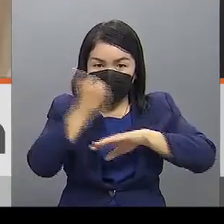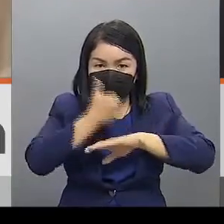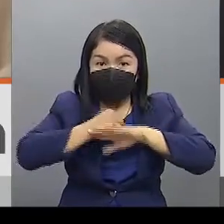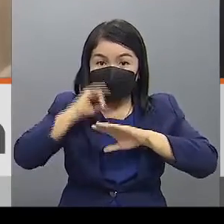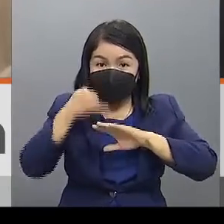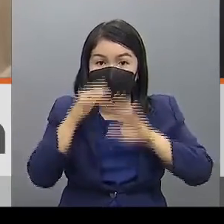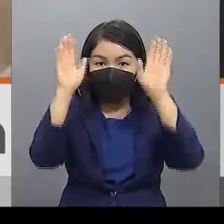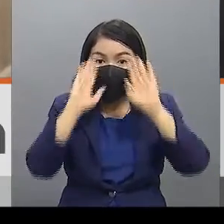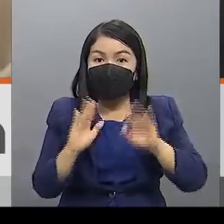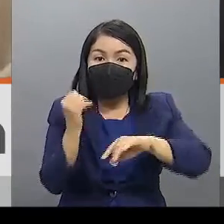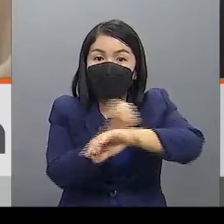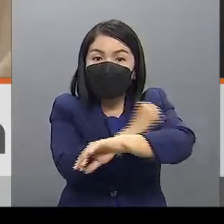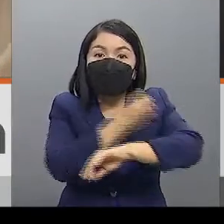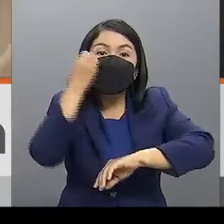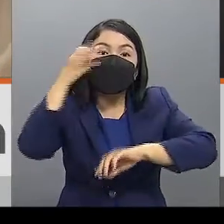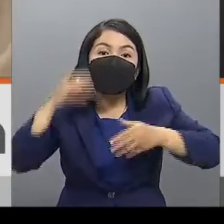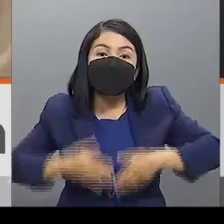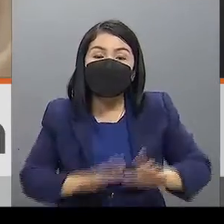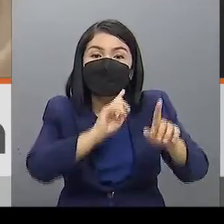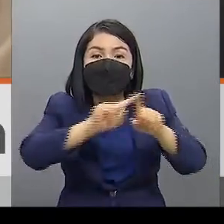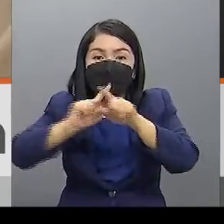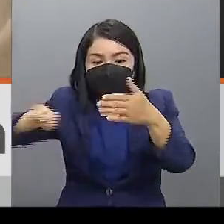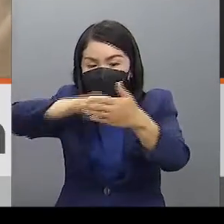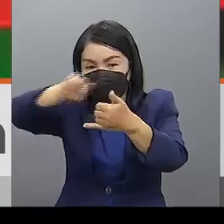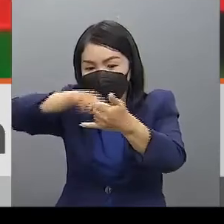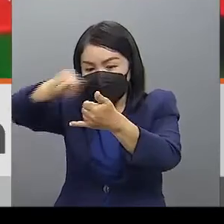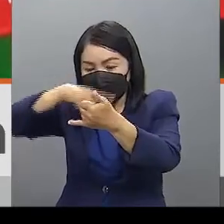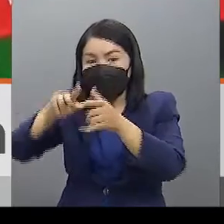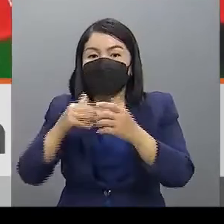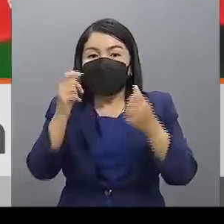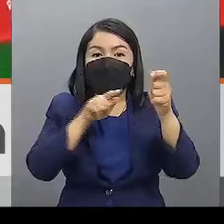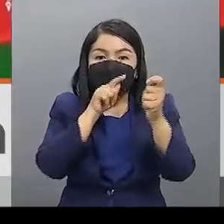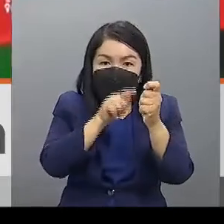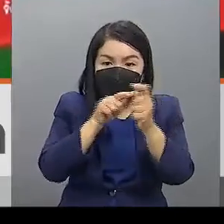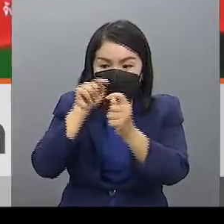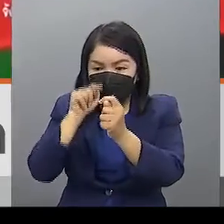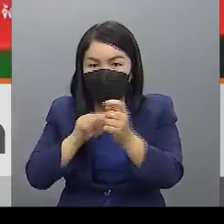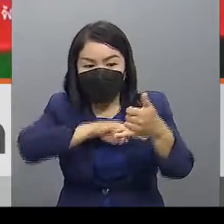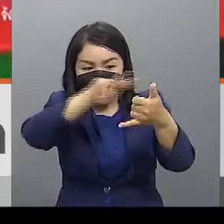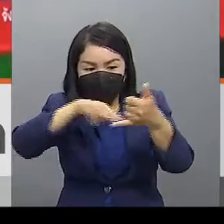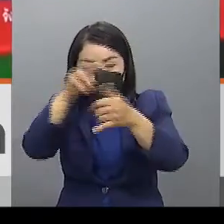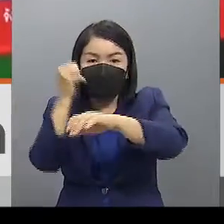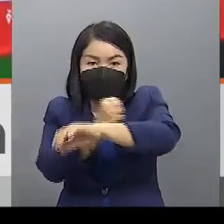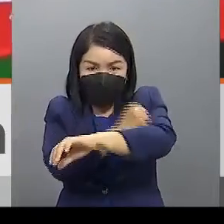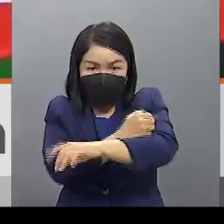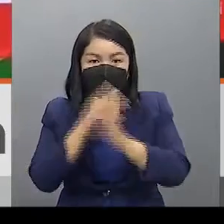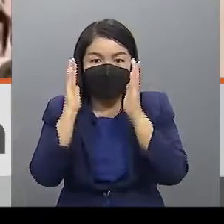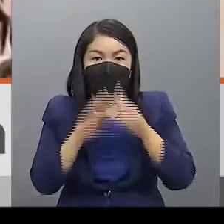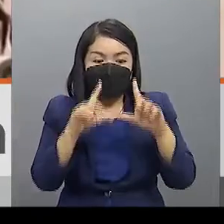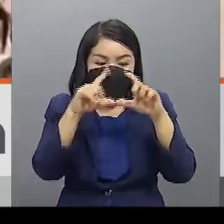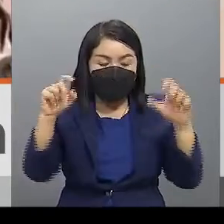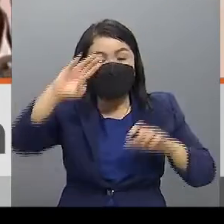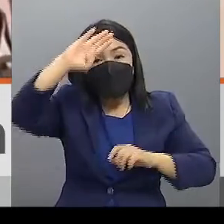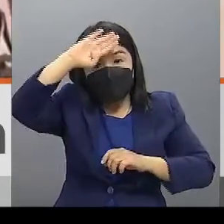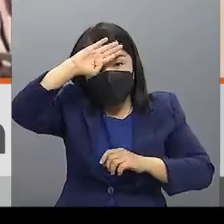ทางกลับบ้านอย่างเข้มข้นทุกจุดทั้งในระดับอำเภอตำบลและหมู่บ้านค่ะล่าสุดมีชาวเพชรบูรณ์ที่ป่วยโควิดอยู่ที่กรุงเทพ